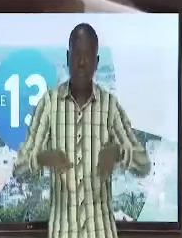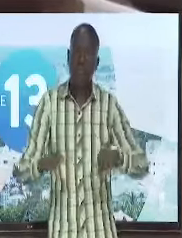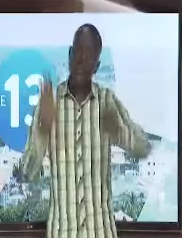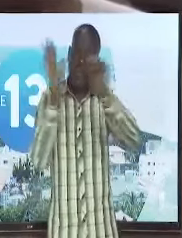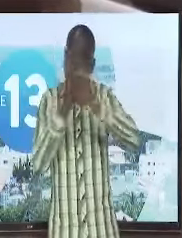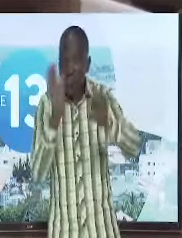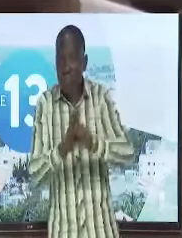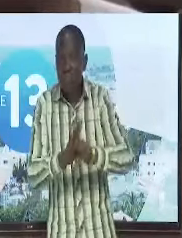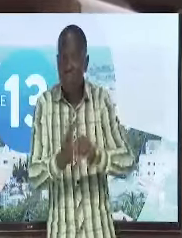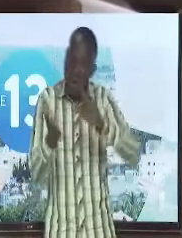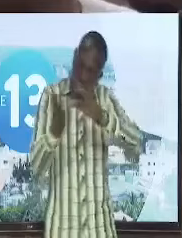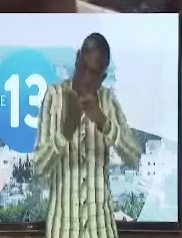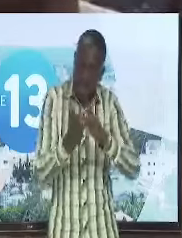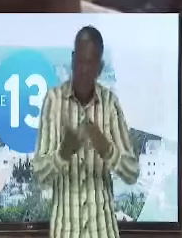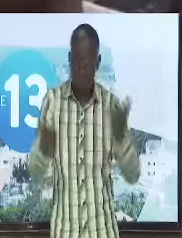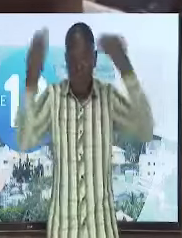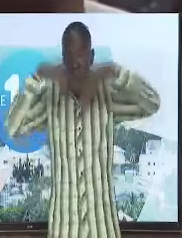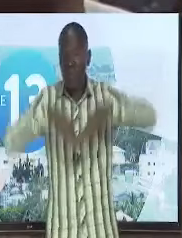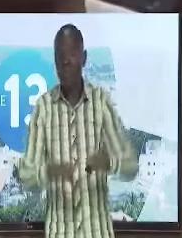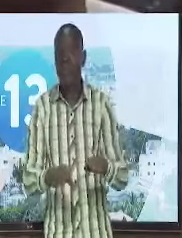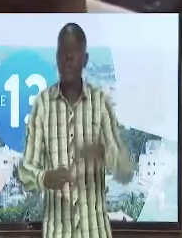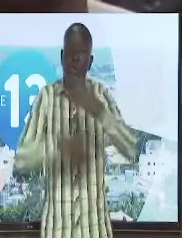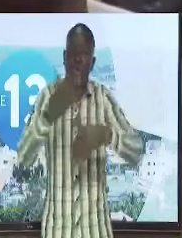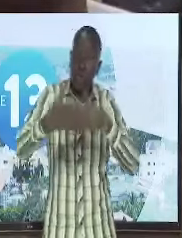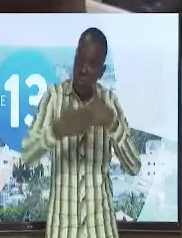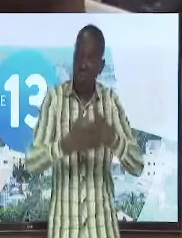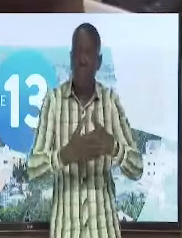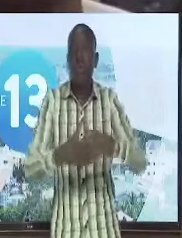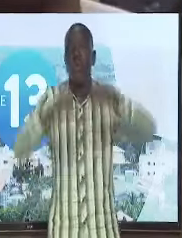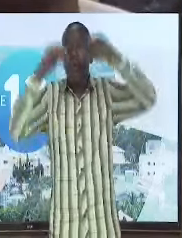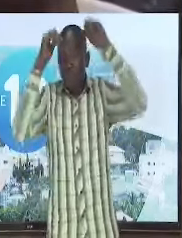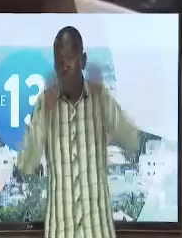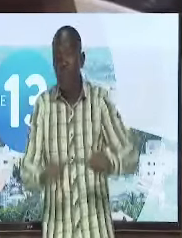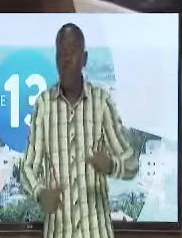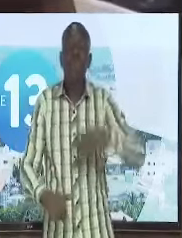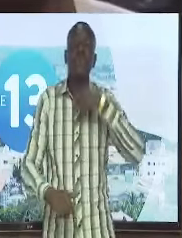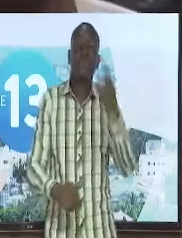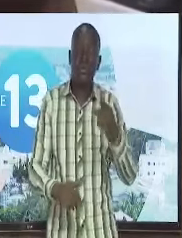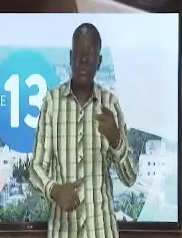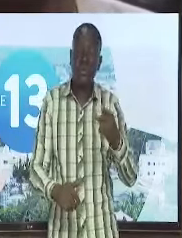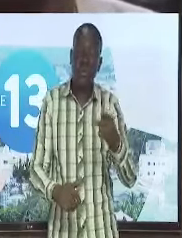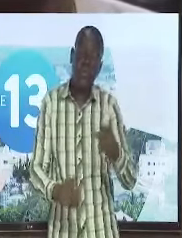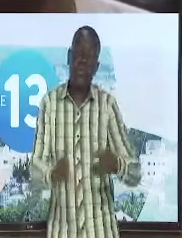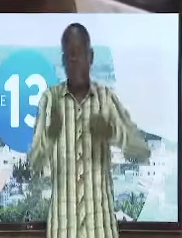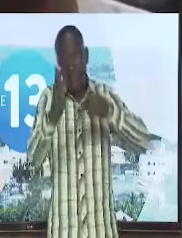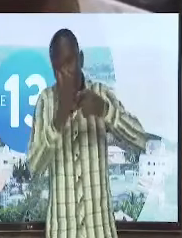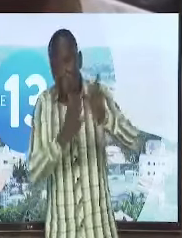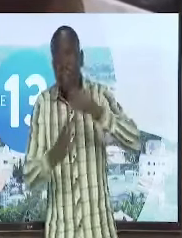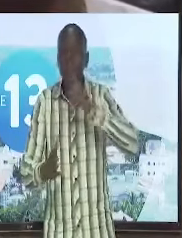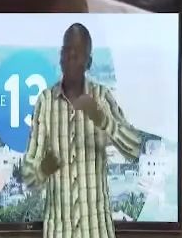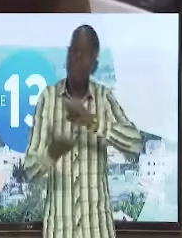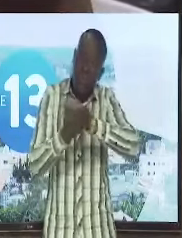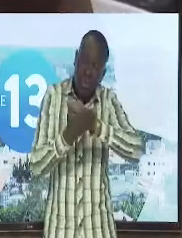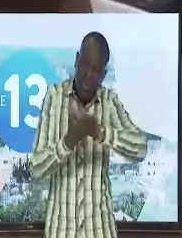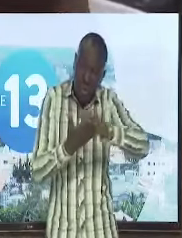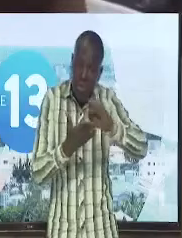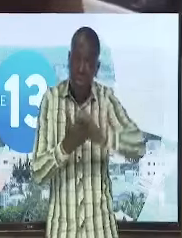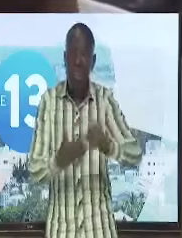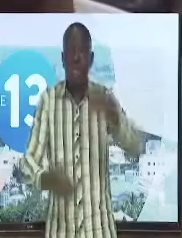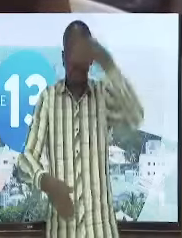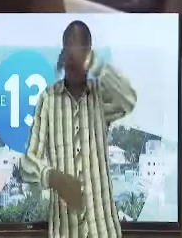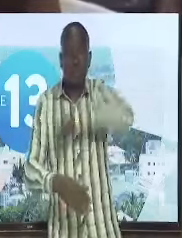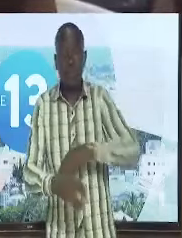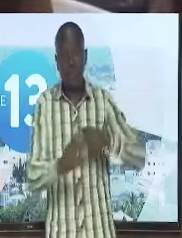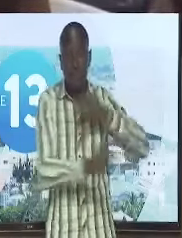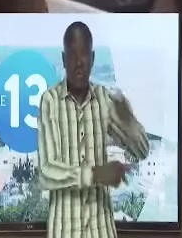nouveaux médicaments qu'on va introduire. Le tout, c'est de pouvoir dire la gratuité des soins doit pouvoir bénéficier aux populations